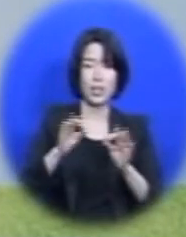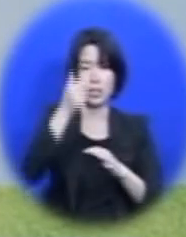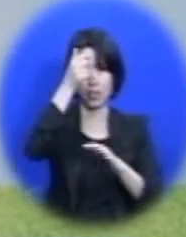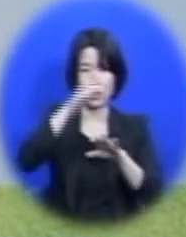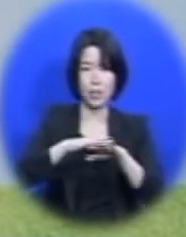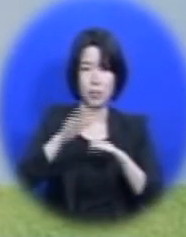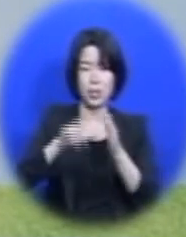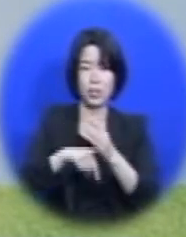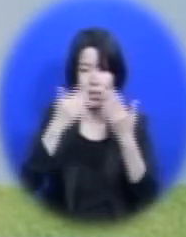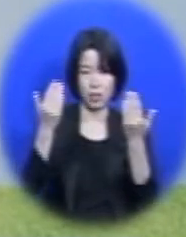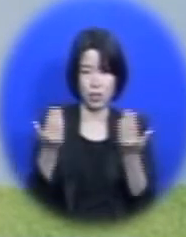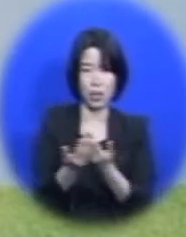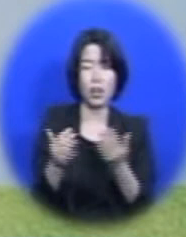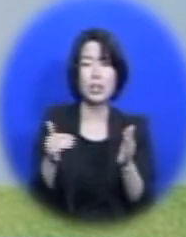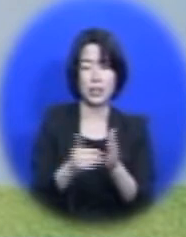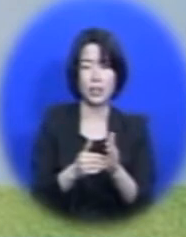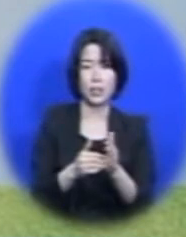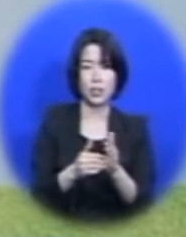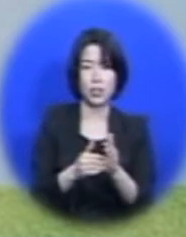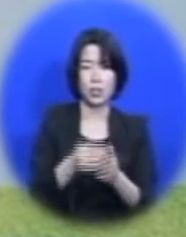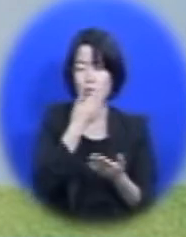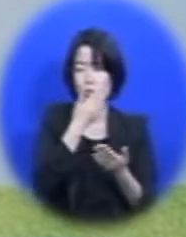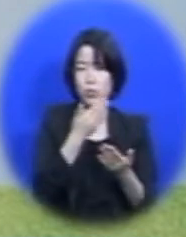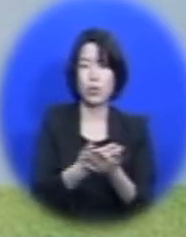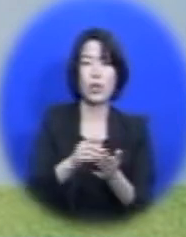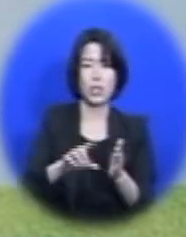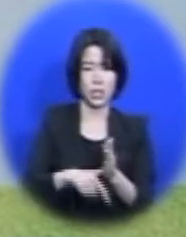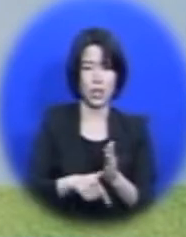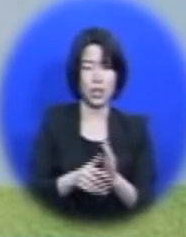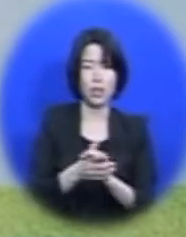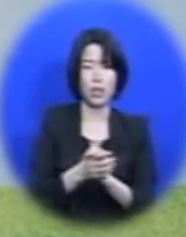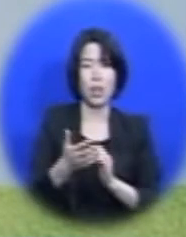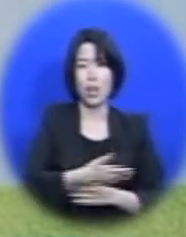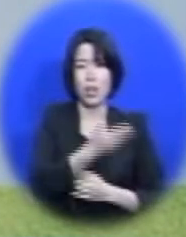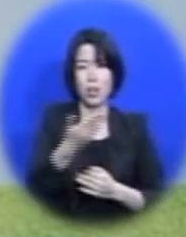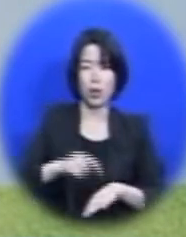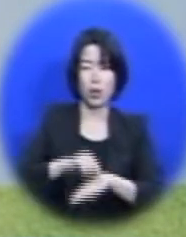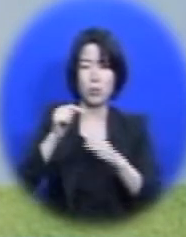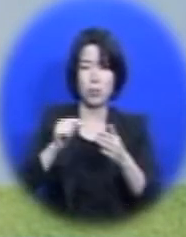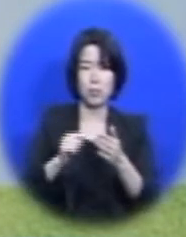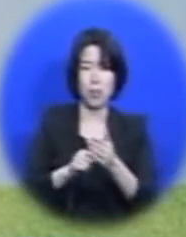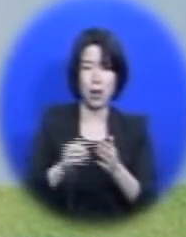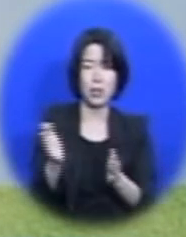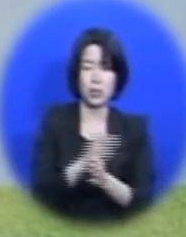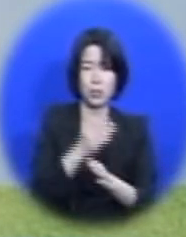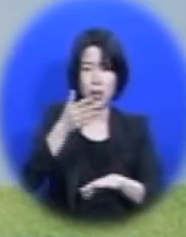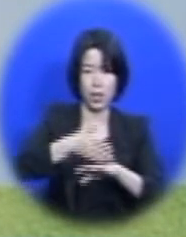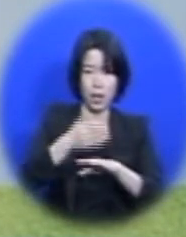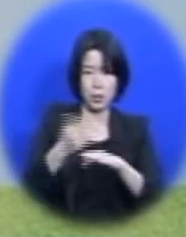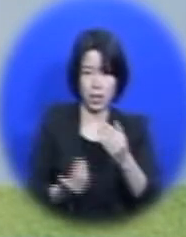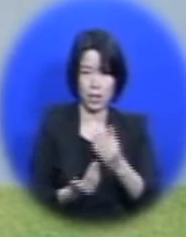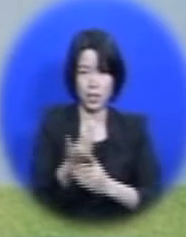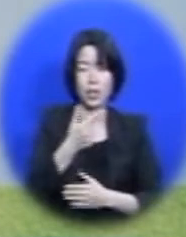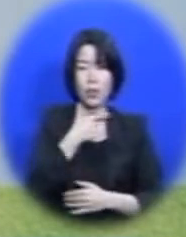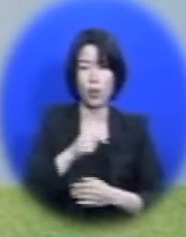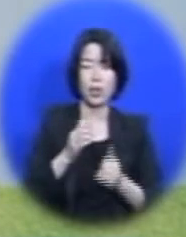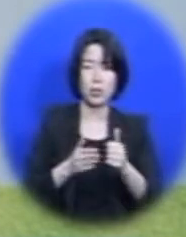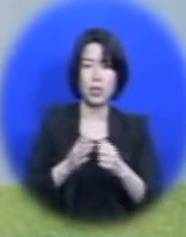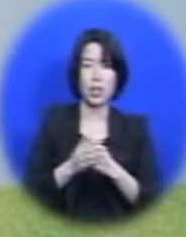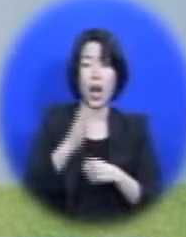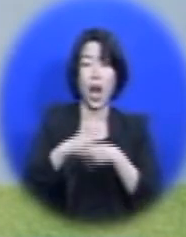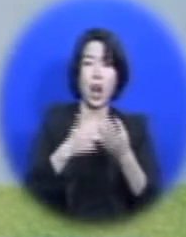끝나갑니다. 이제 정말 중요한 시간이에요. 여러분의 마음에서부터 감사가 일어날 때까지